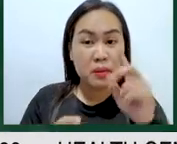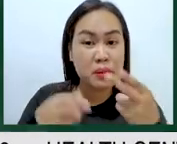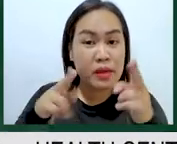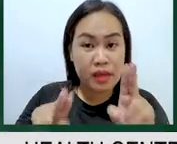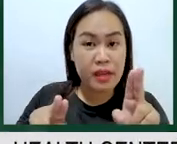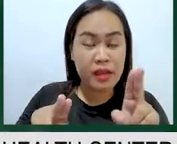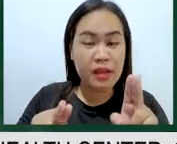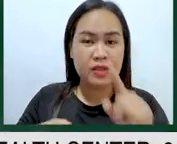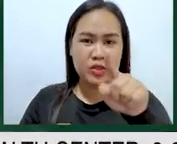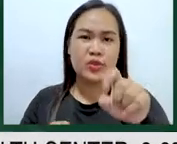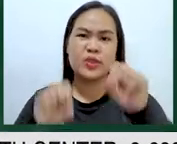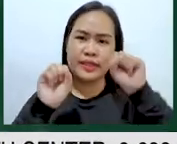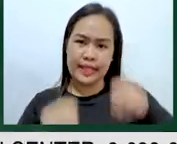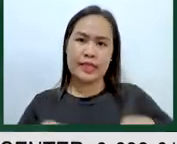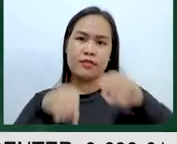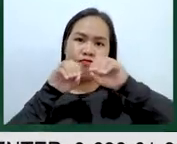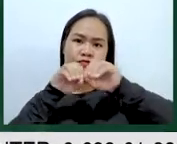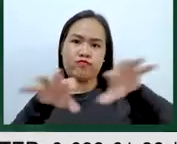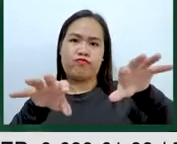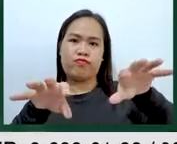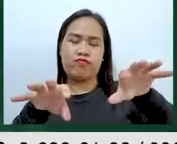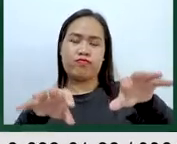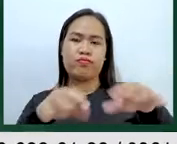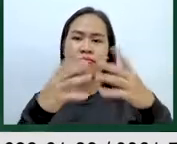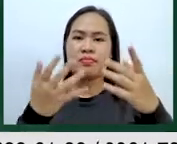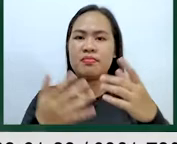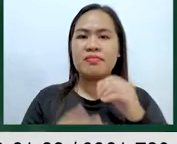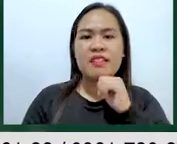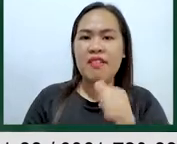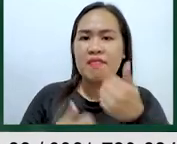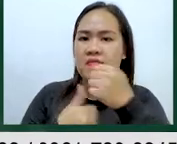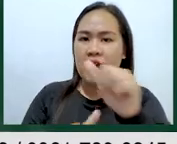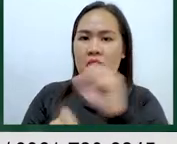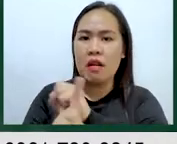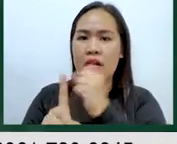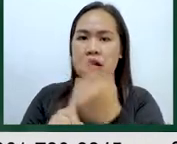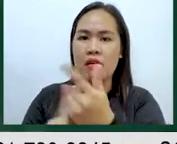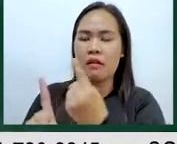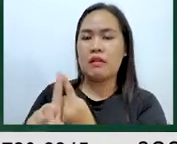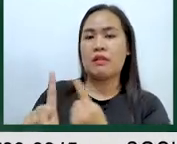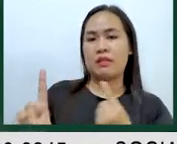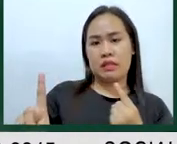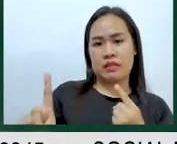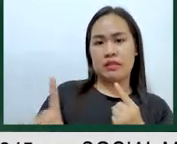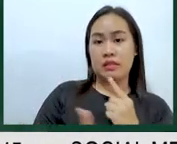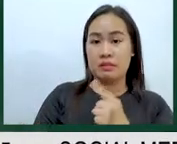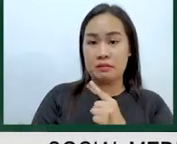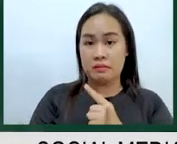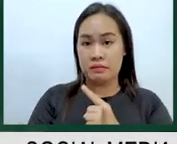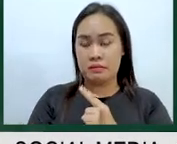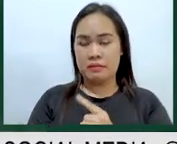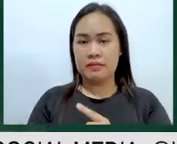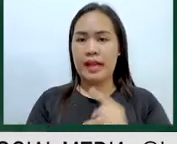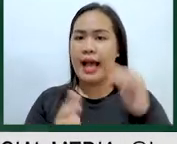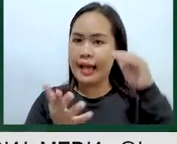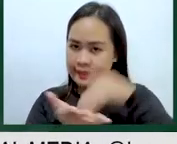Lalo na if hindi tayo sumusunod sa social distancing. So again, no, mga kabarangay, important things to